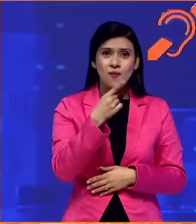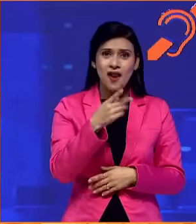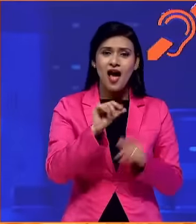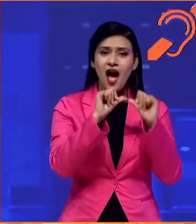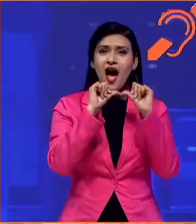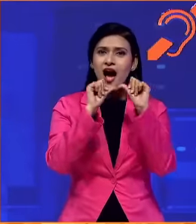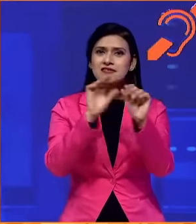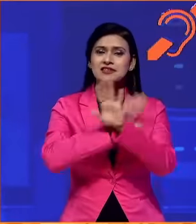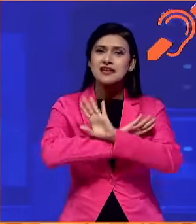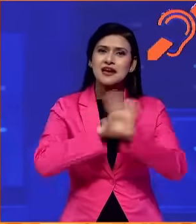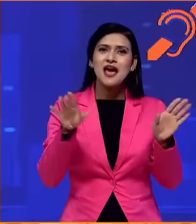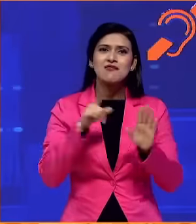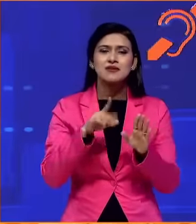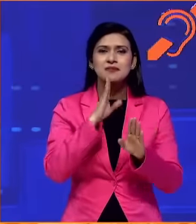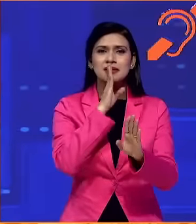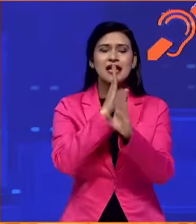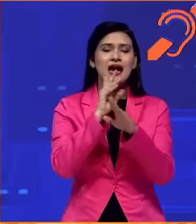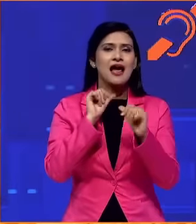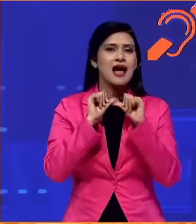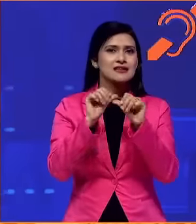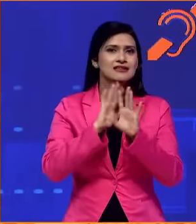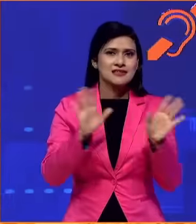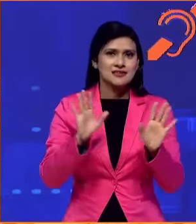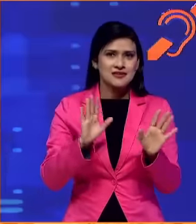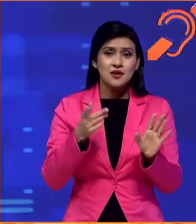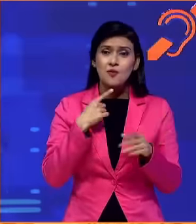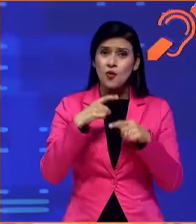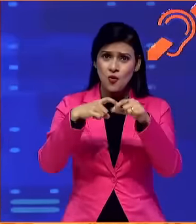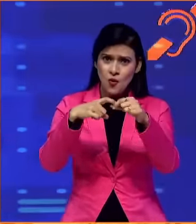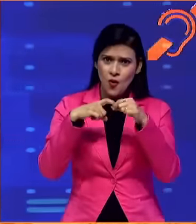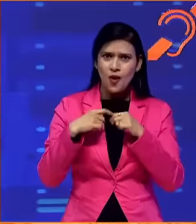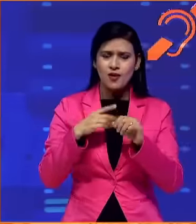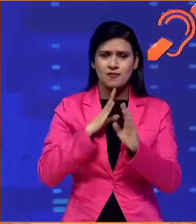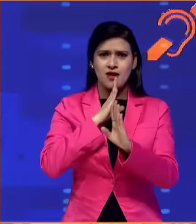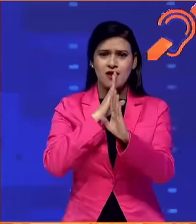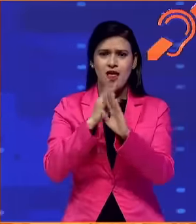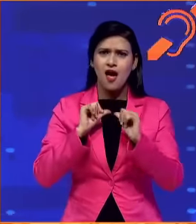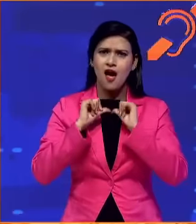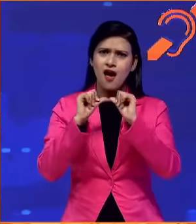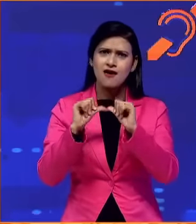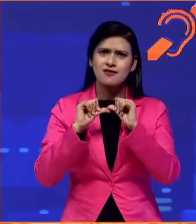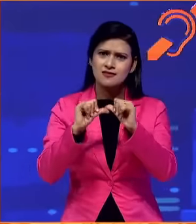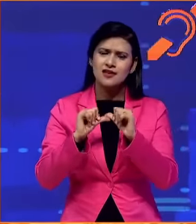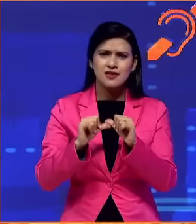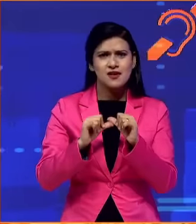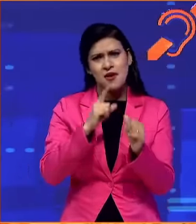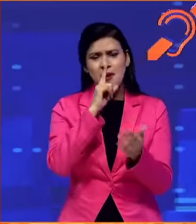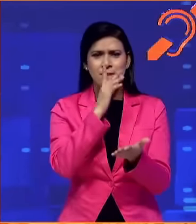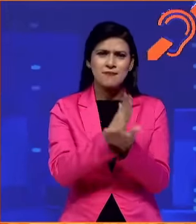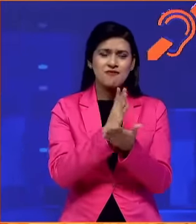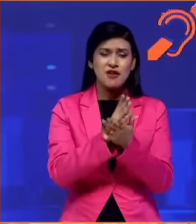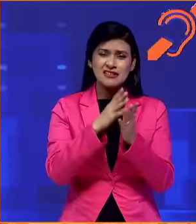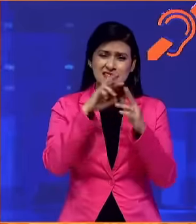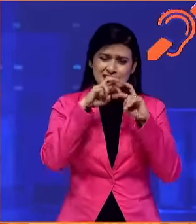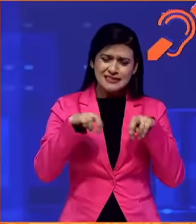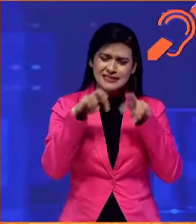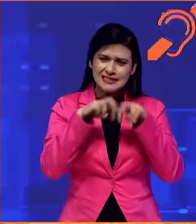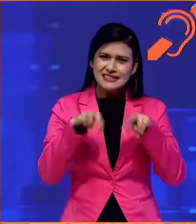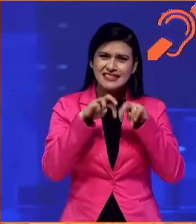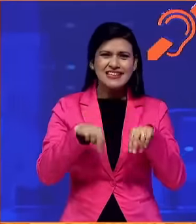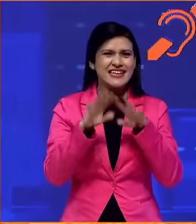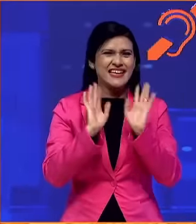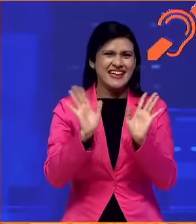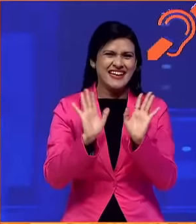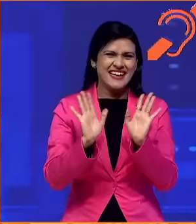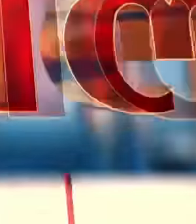है। बातें हैं जिनका आपने कभी सीधे तौर पर जवाब नहीं दिया है। मैंआपकोइससेअधिकसीधाउत्तरऔरक्यादेसकताहूँ ?आपमुझसेपूछरहेहैं।मैंआपकोउत्तरदेरहाहूँ। मैंआपकीबातमानलूंगा।अबऔरखुदाईनहीं। इतनीखुदाईकरने